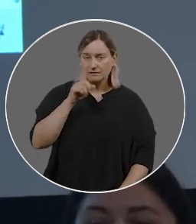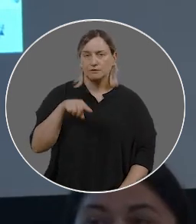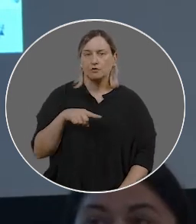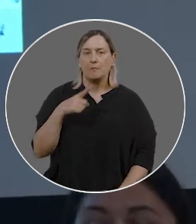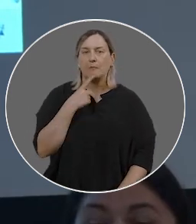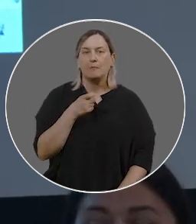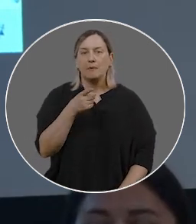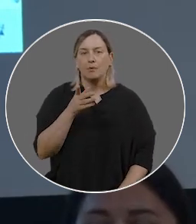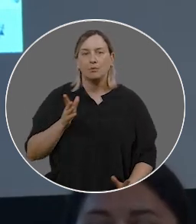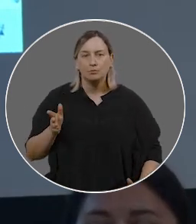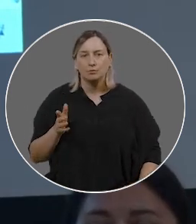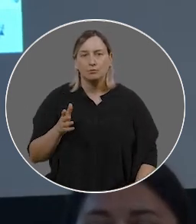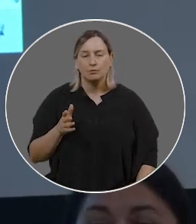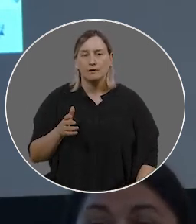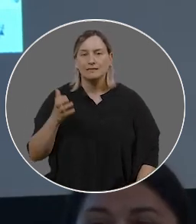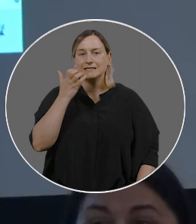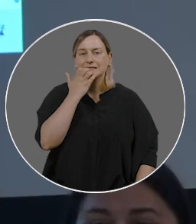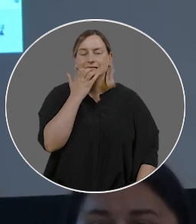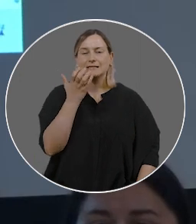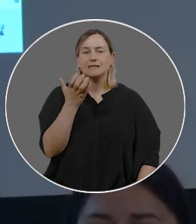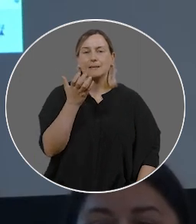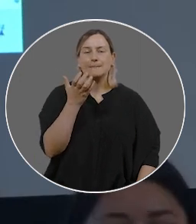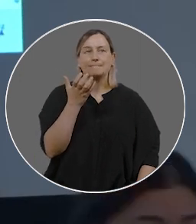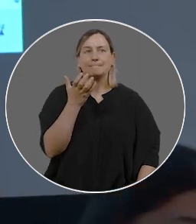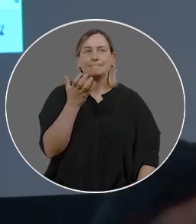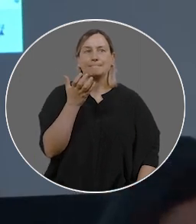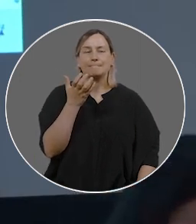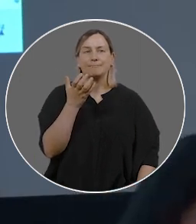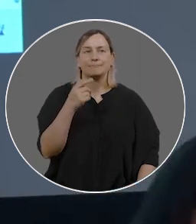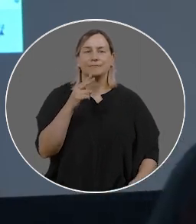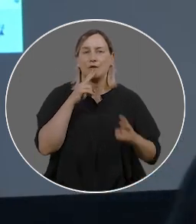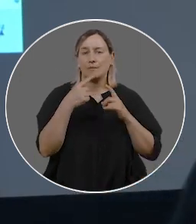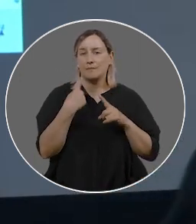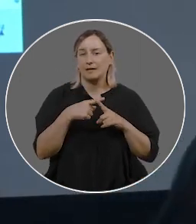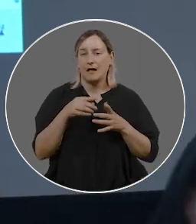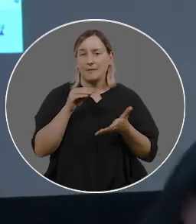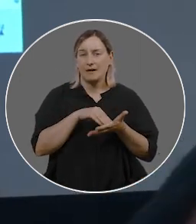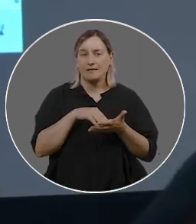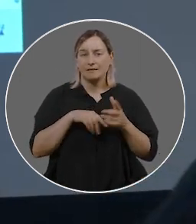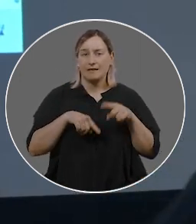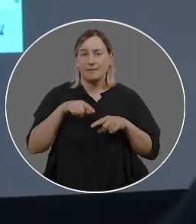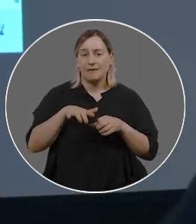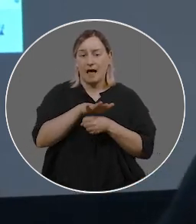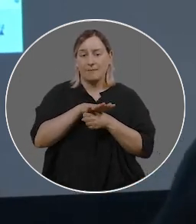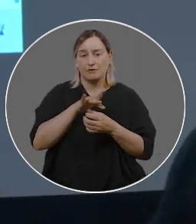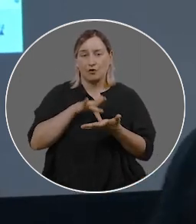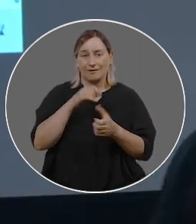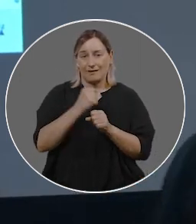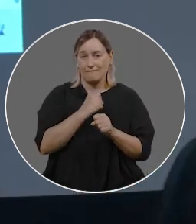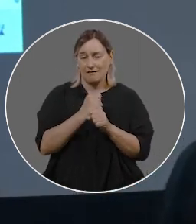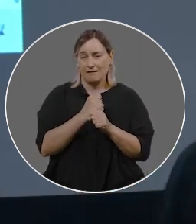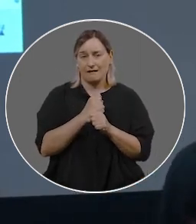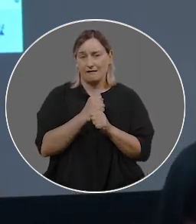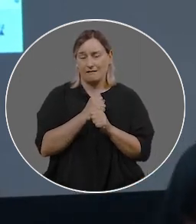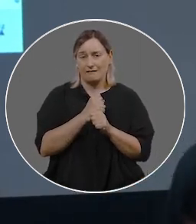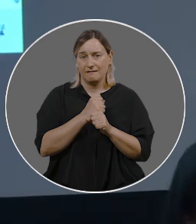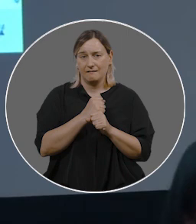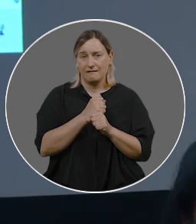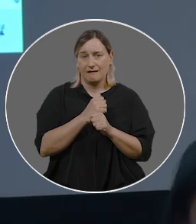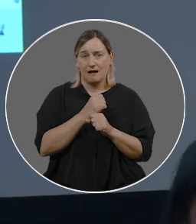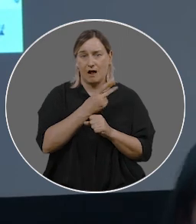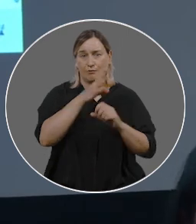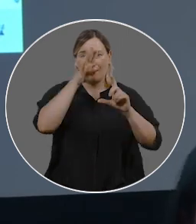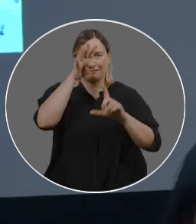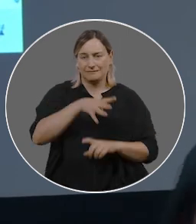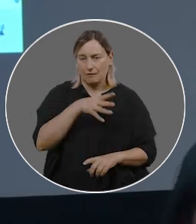Vull dir que si... Ho dic perquè, clar, depèn de l'àmbit on et toca treballar, hi ha determinades taules